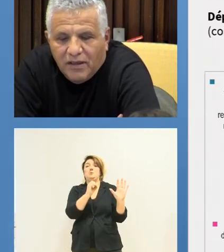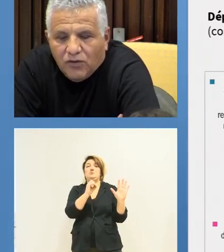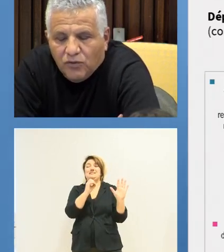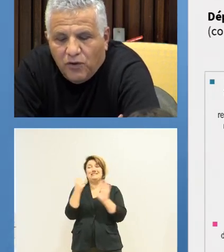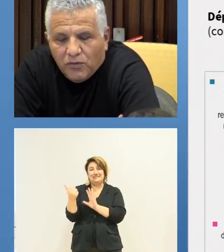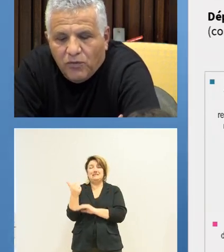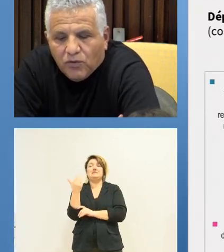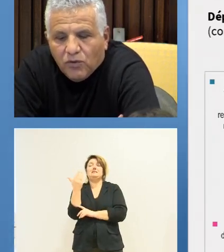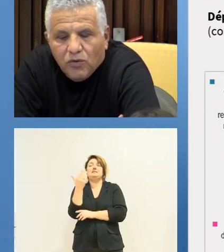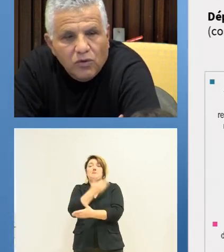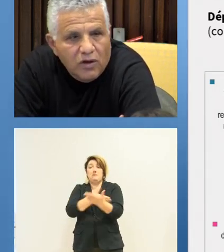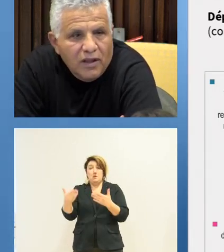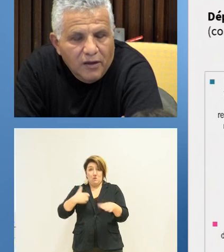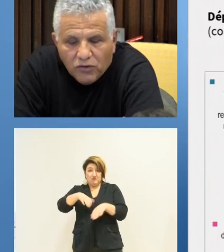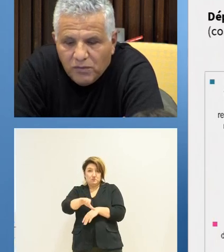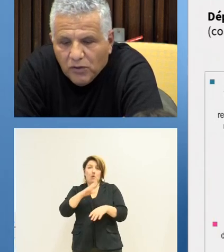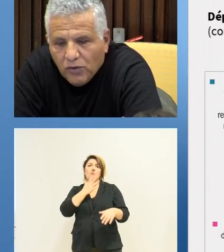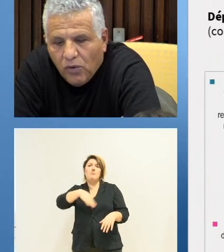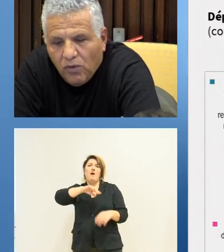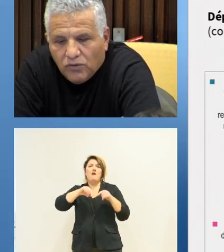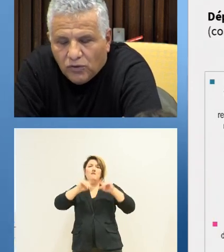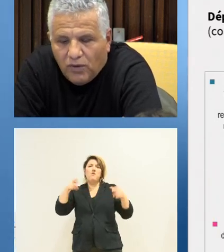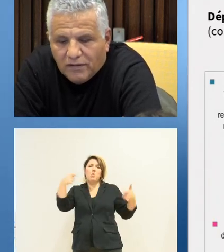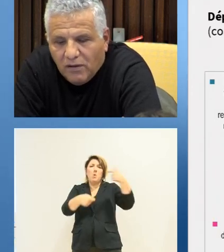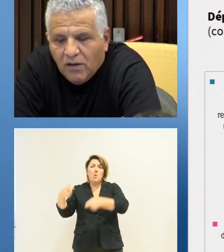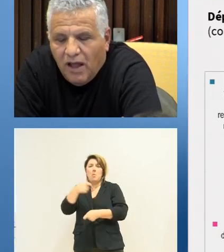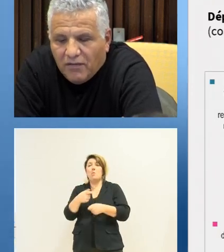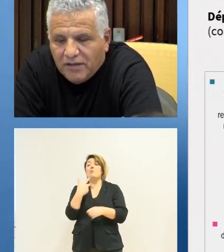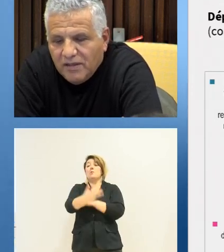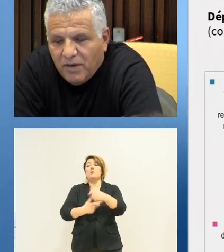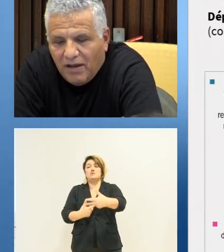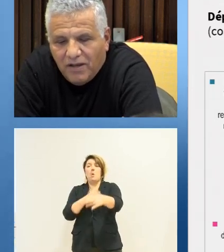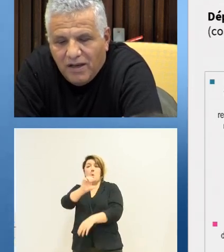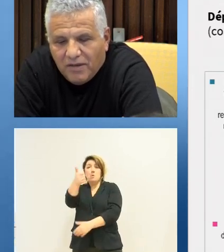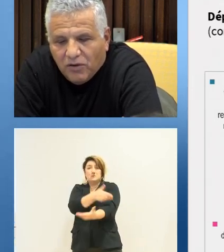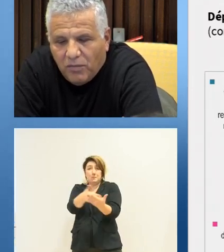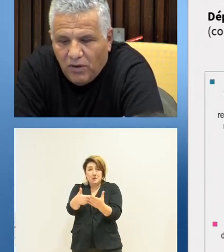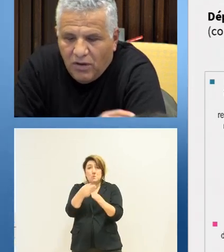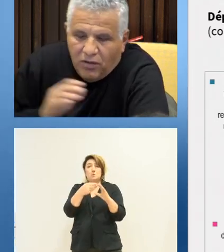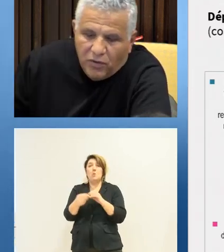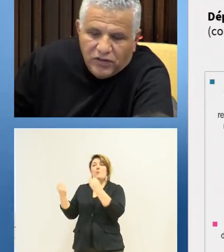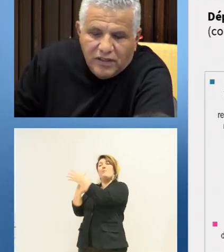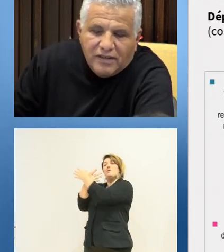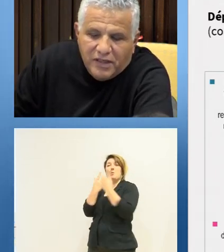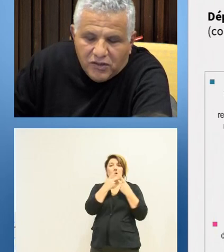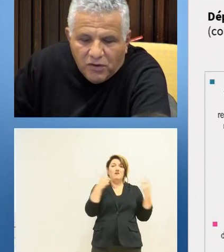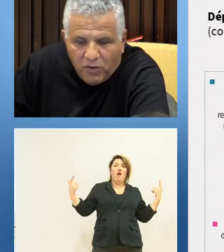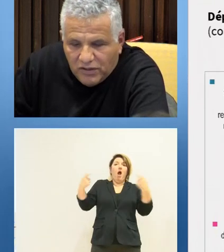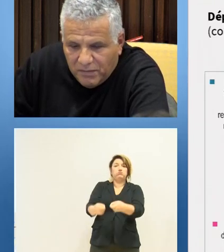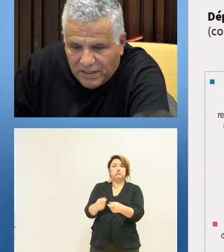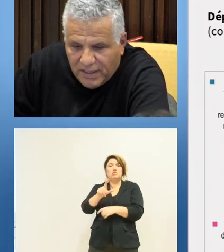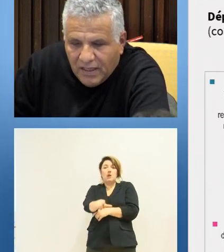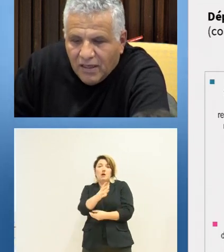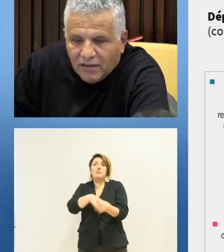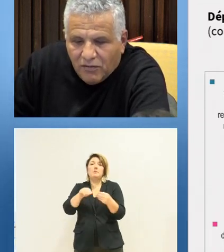sous forme de fonds de concours et 11 millions d'euros sur trois ans investis par la ville et la métropole mais aussi des aménagements de